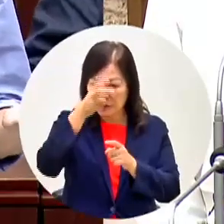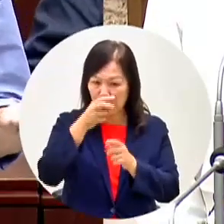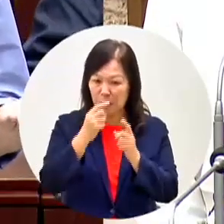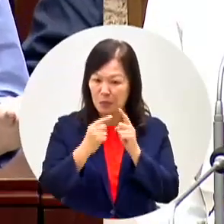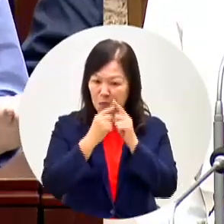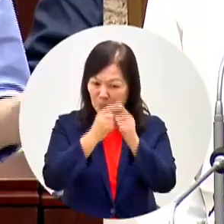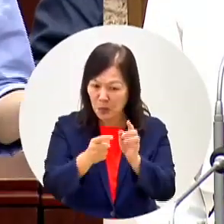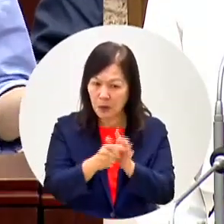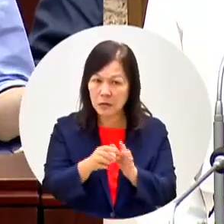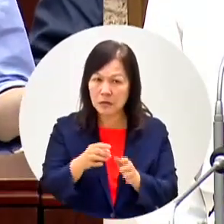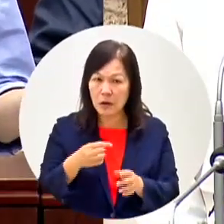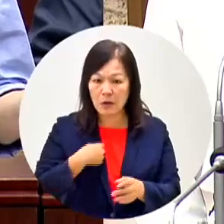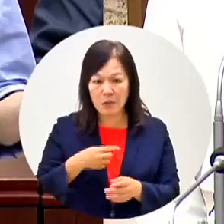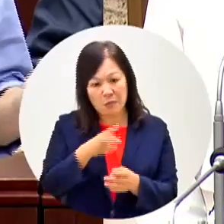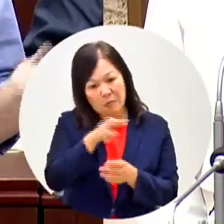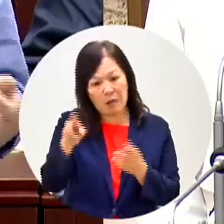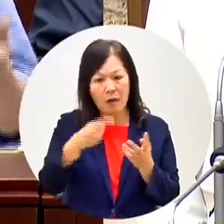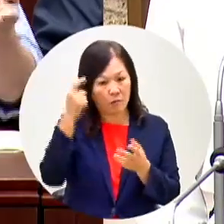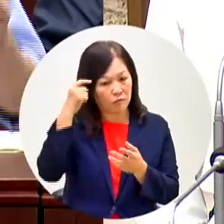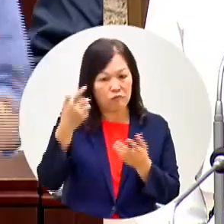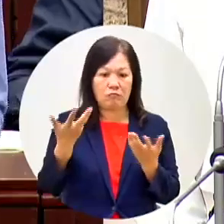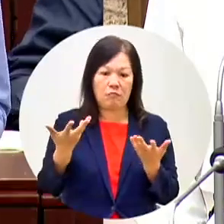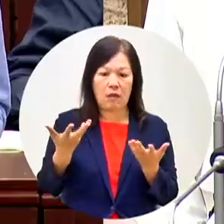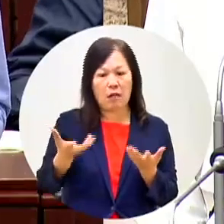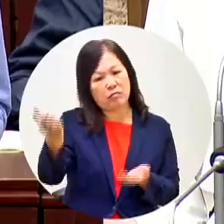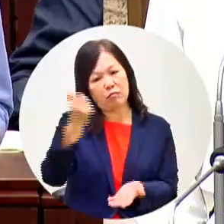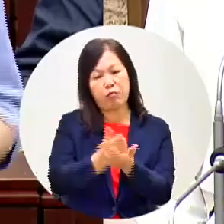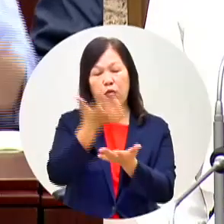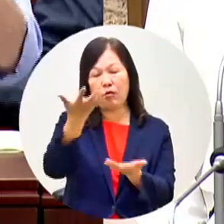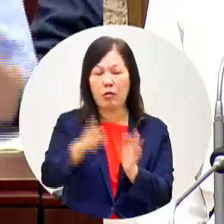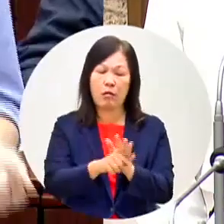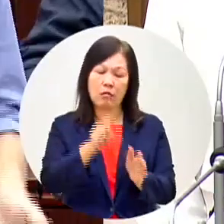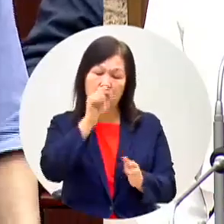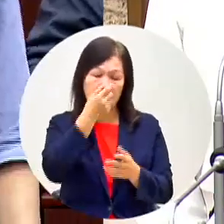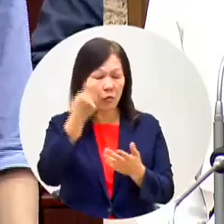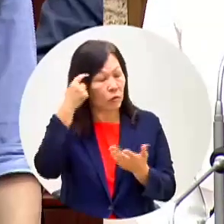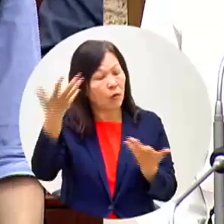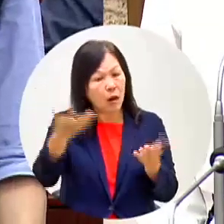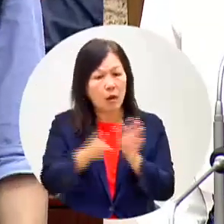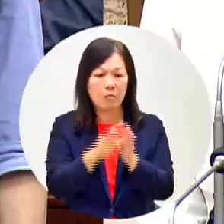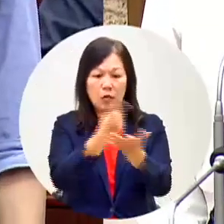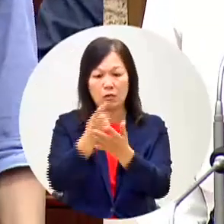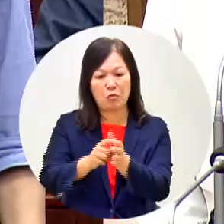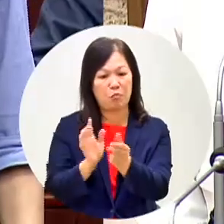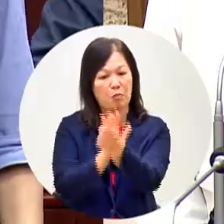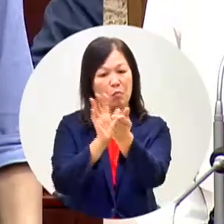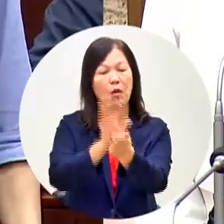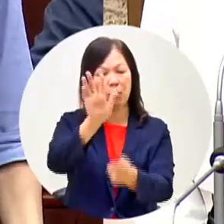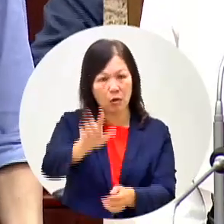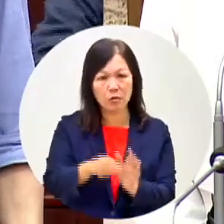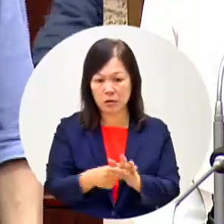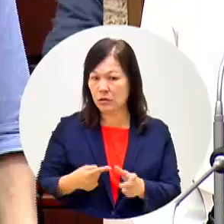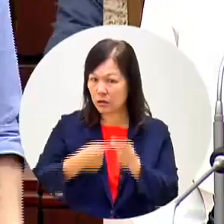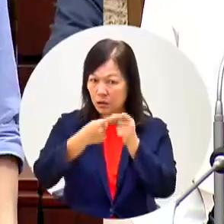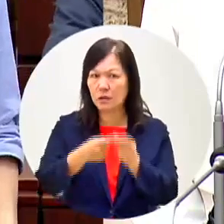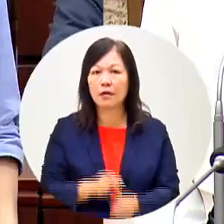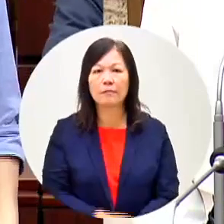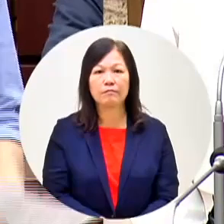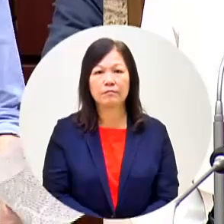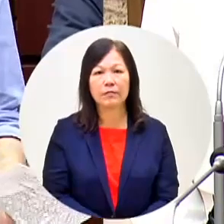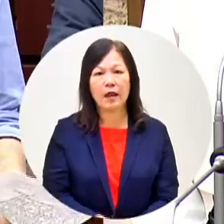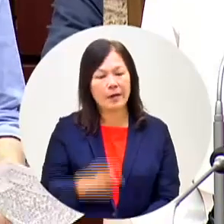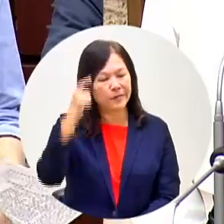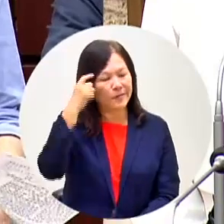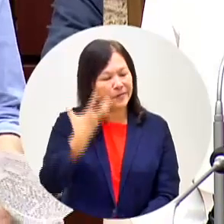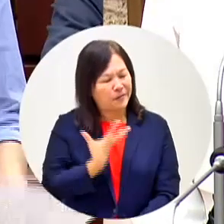你嘛选调啊，无啥物特别意见，大家老百姓对你嘛遮听个，吼、哦，这第一点。 委屈啦，委屈啦。 我知影，这心理上问